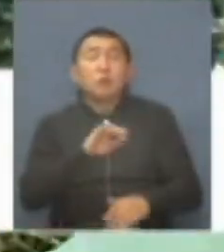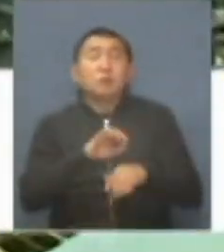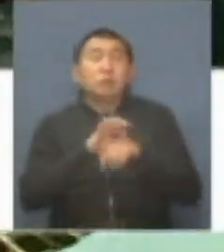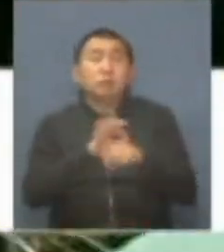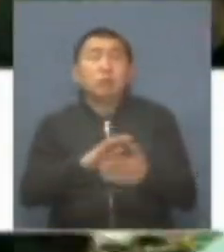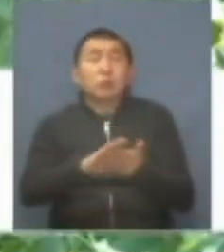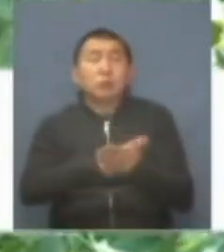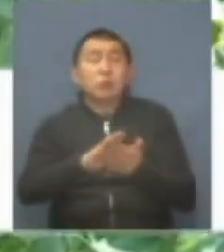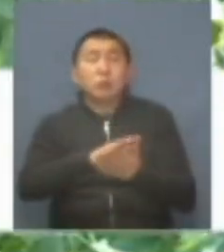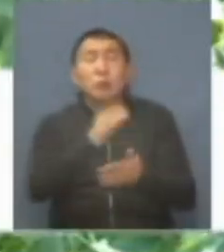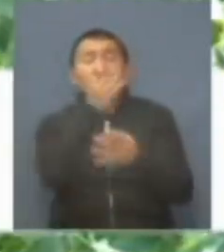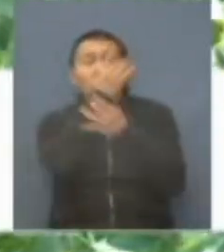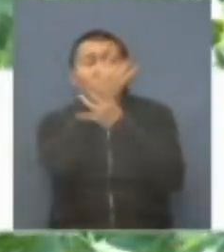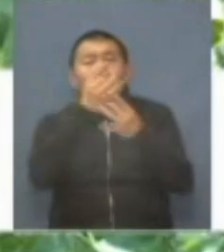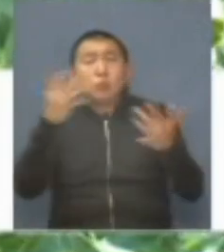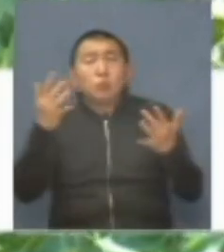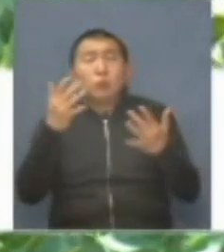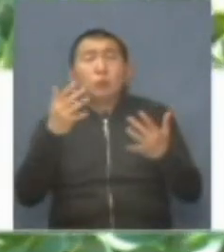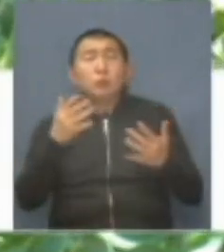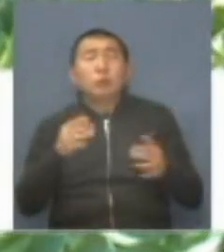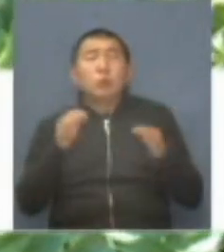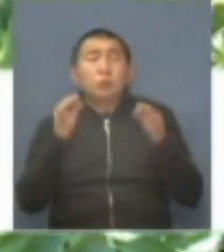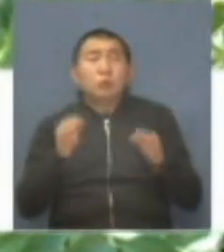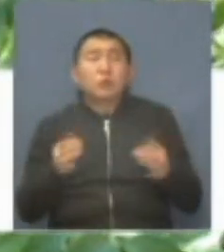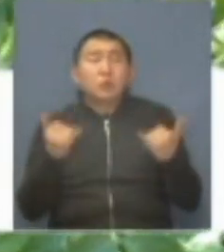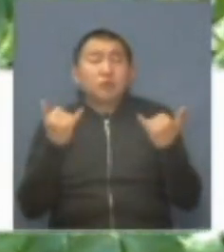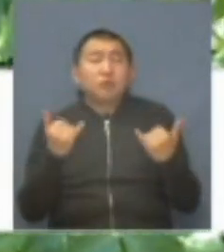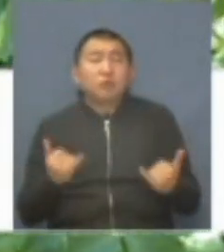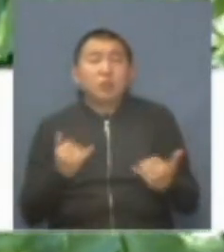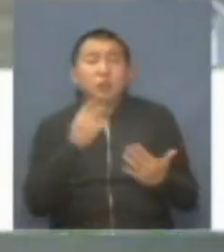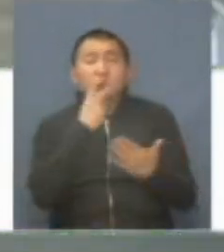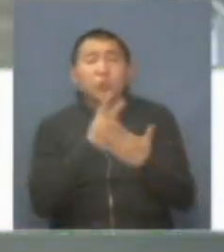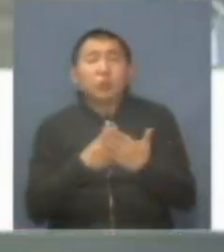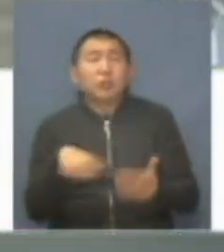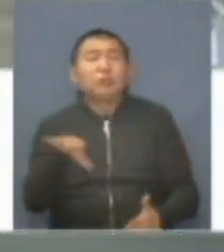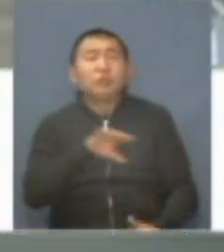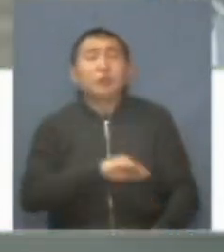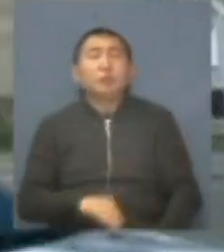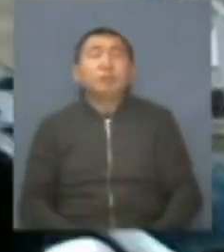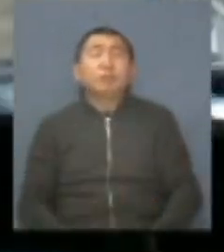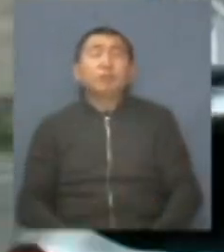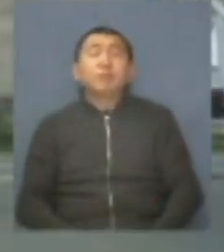мен мәдениетті қазірден қалыптастырған дұрыс. Фатима Тілейханқызы, Асхат Ордыбаев, Алтай, ақпарат.